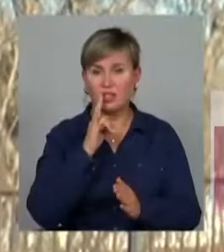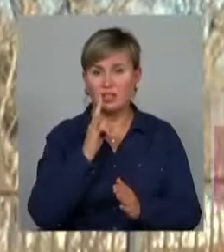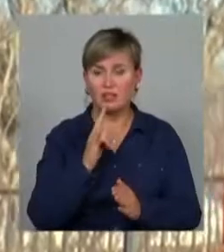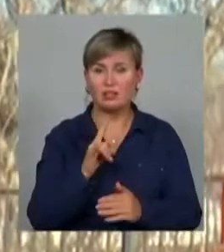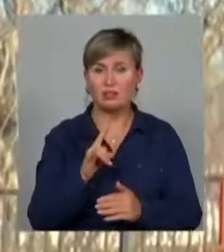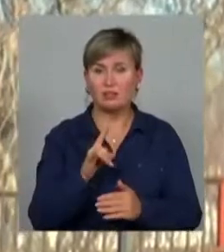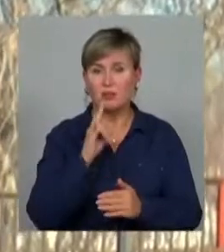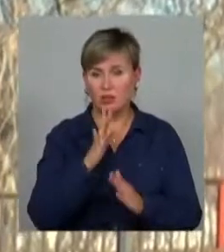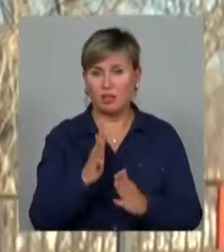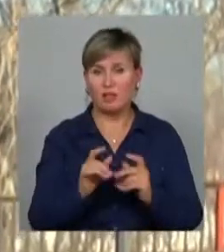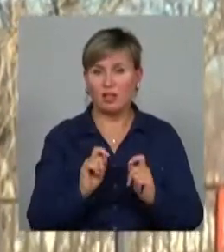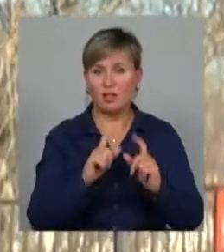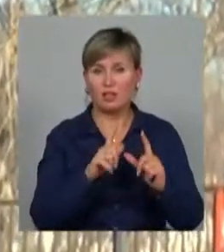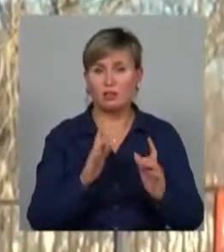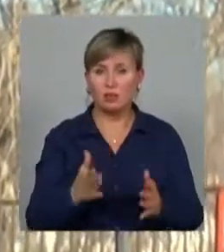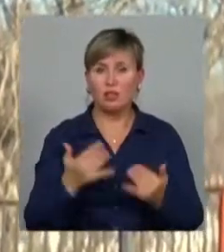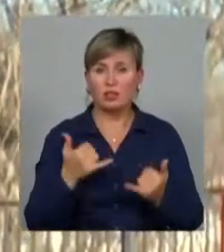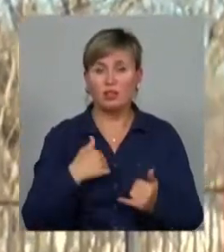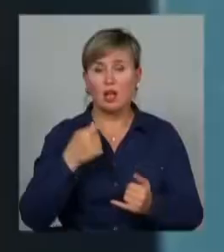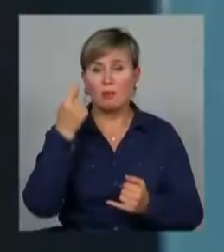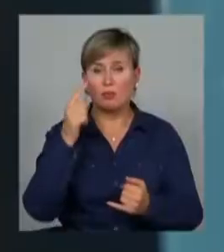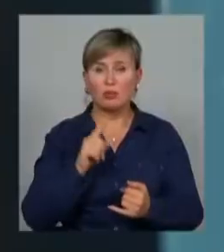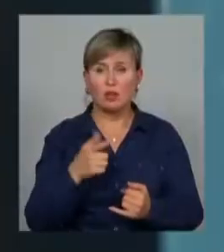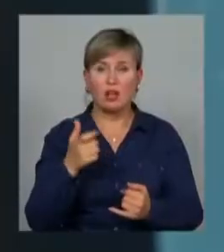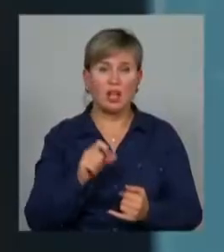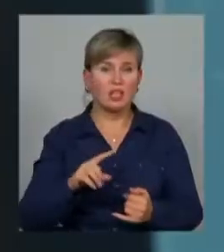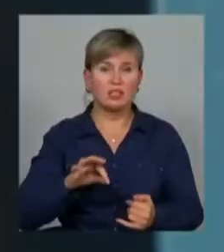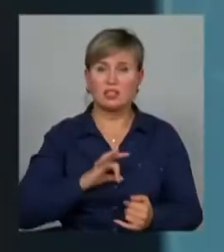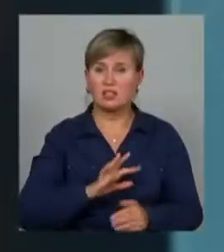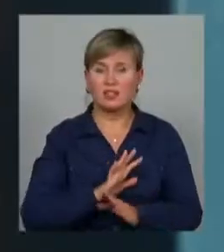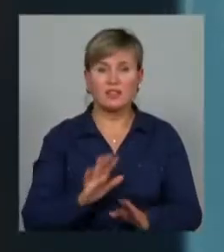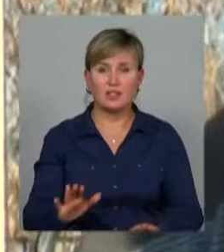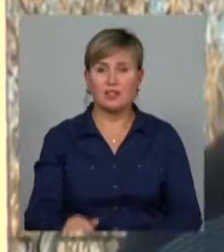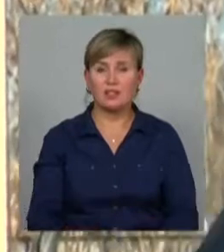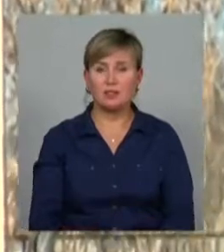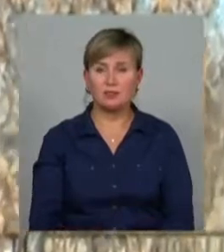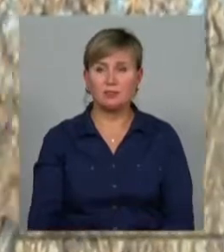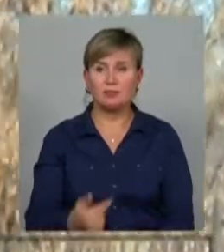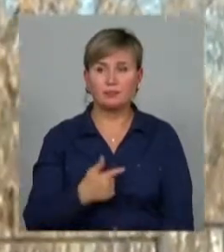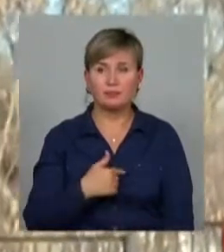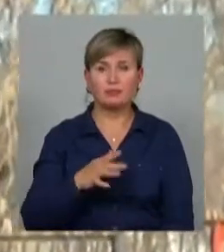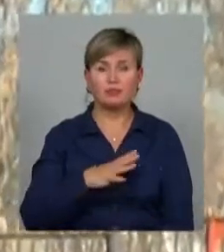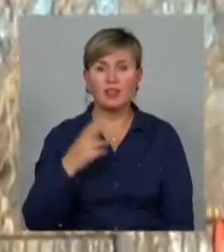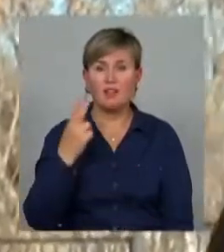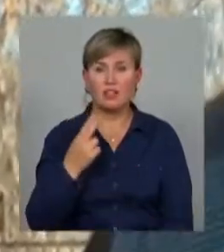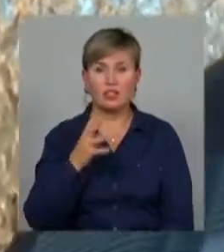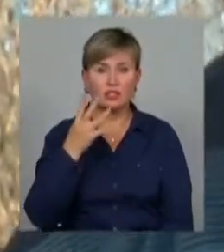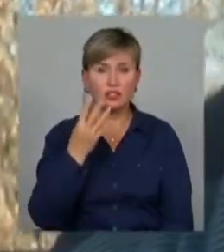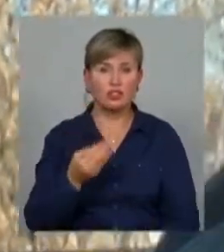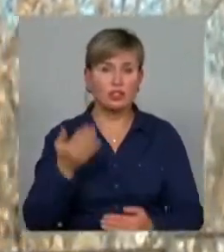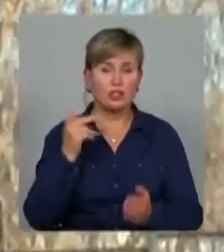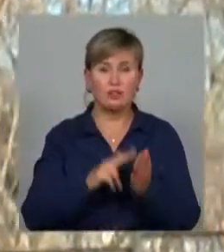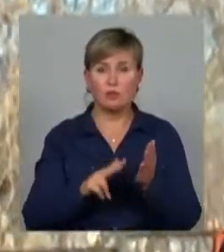расти и бензин. Ну, сейчас я понимаю то, что на газу невыгодно ездить становится. Я был в Астане 4 дня назад, 80